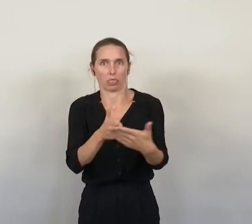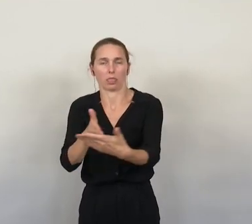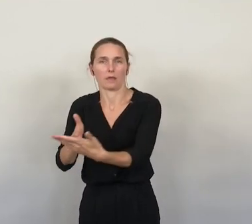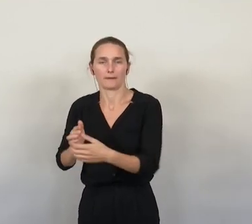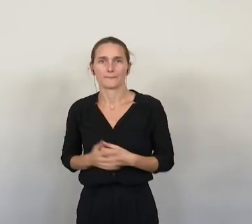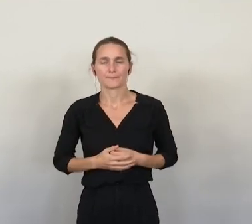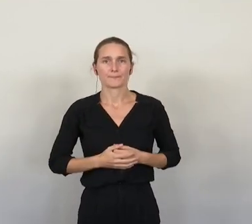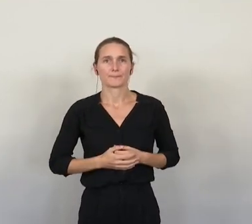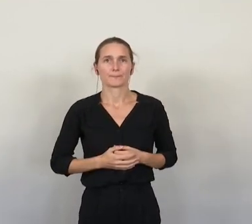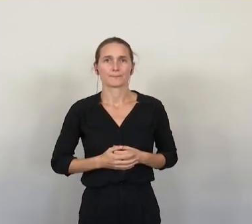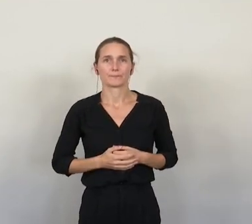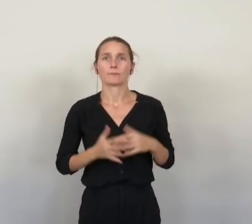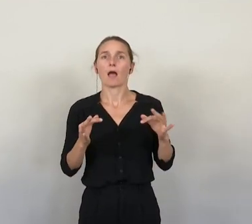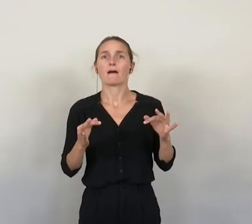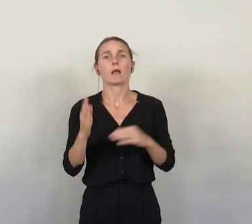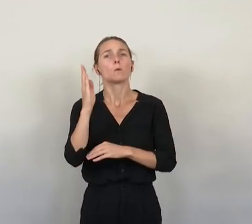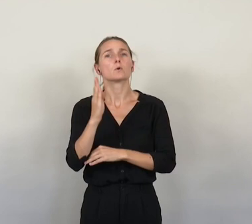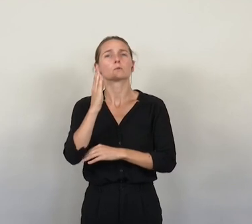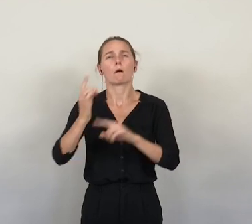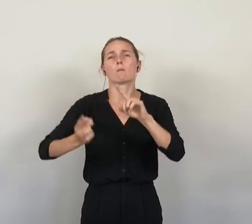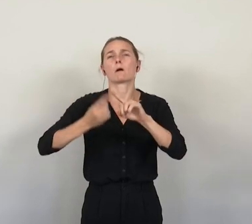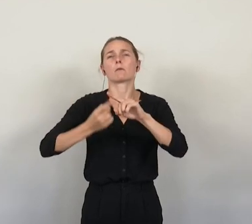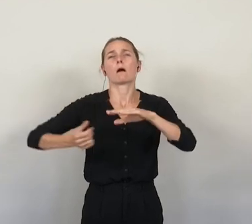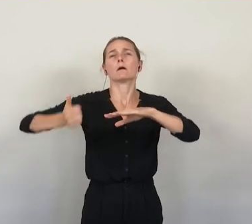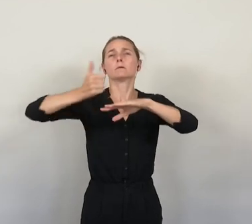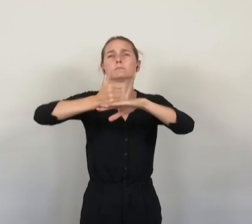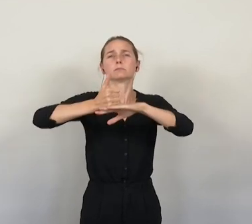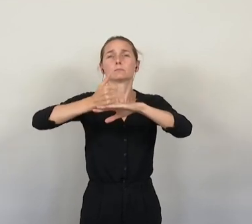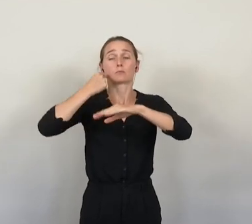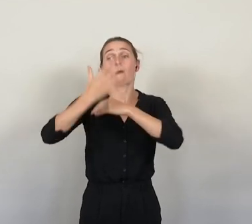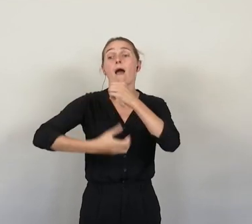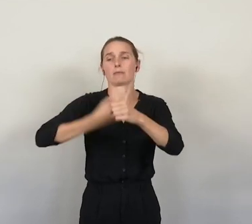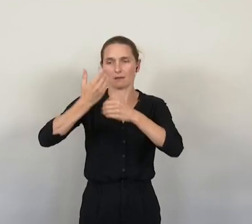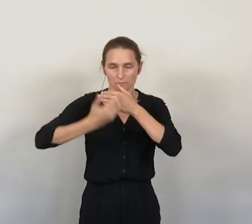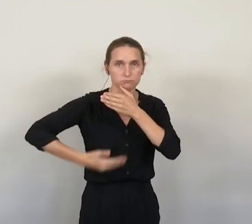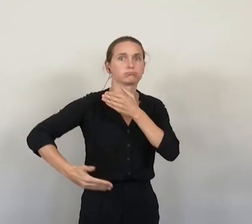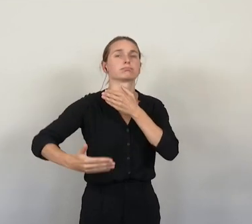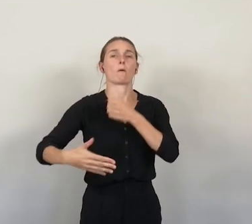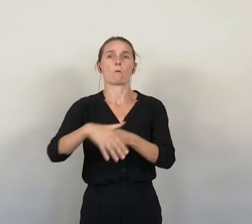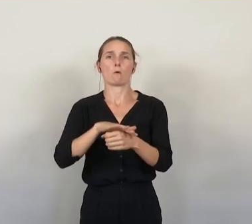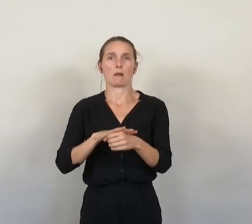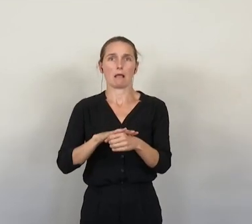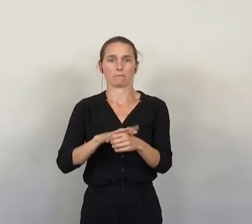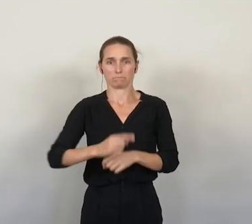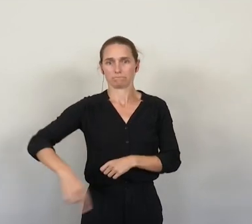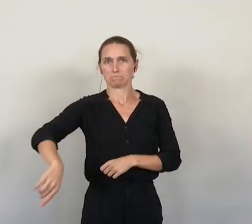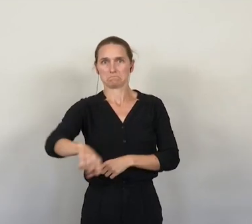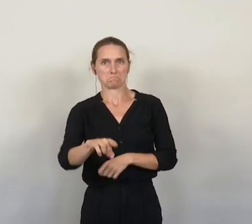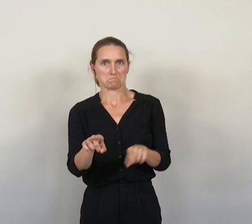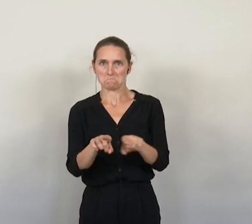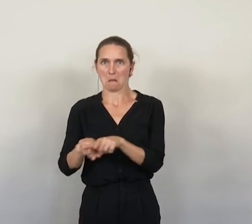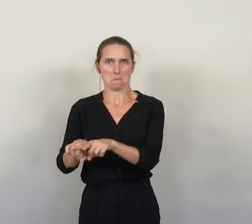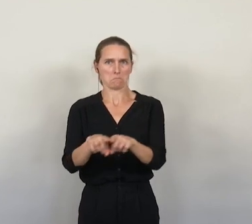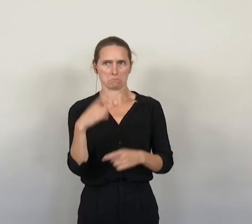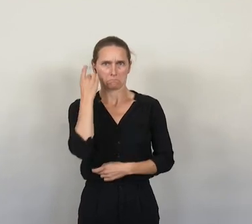même registre des besoins essentiels pour toute l'année cette fois-ci une autre question toute aussi importante se pose aussi